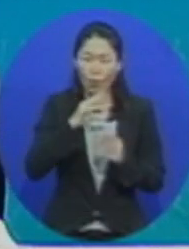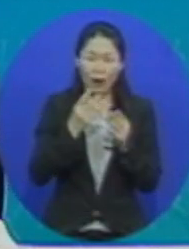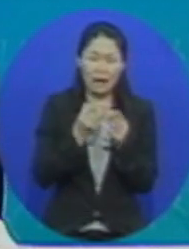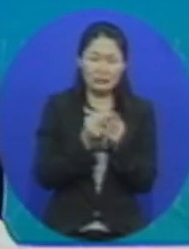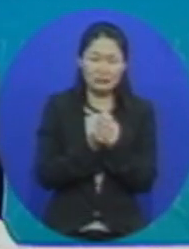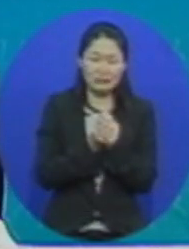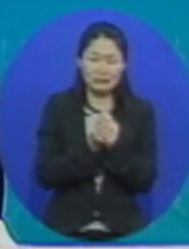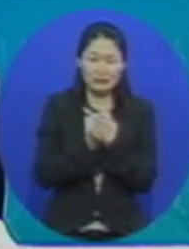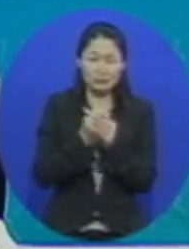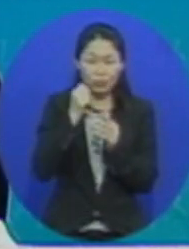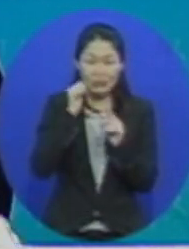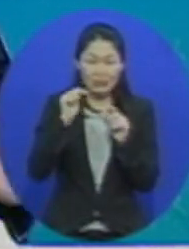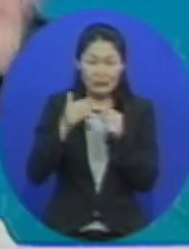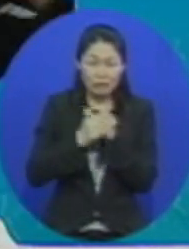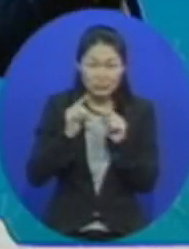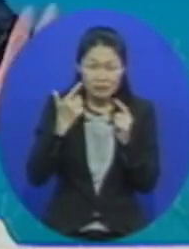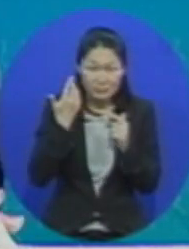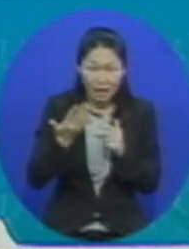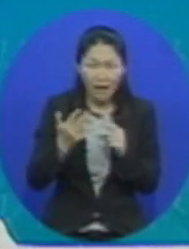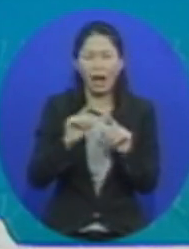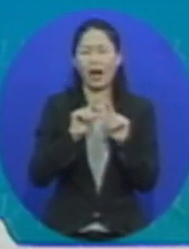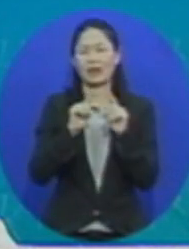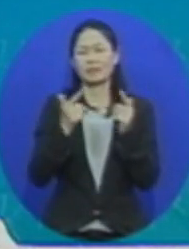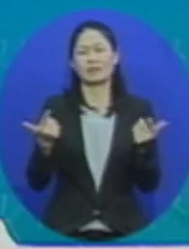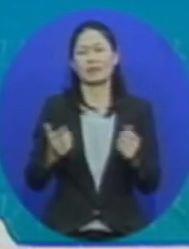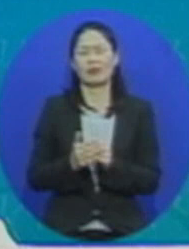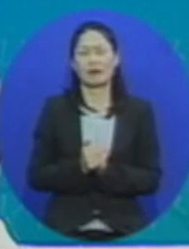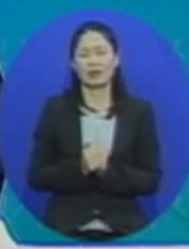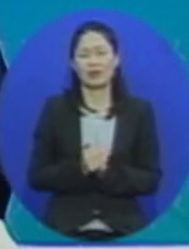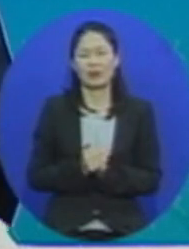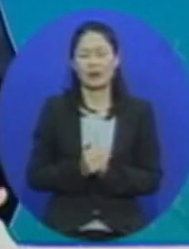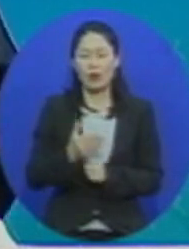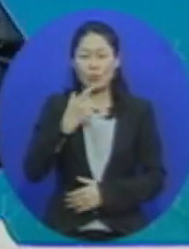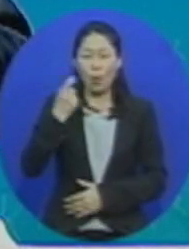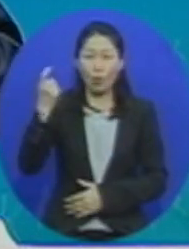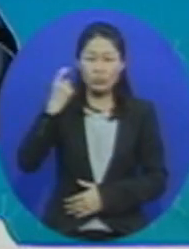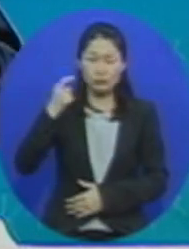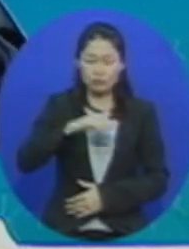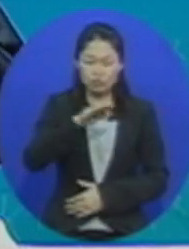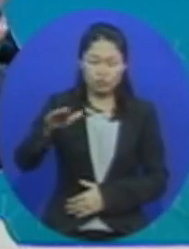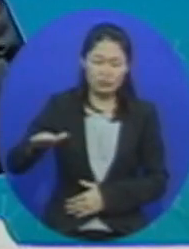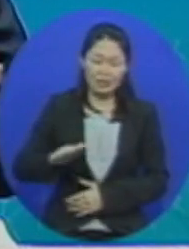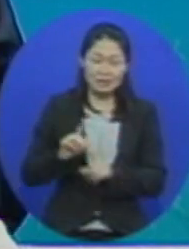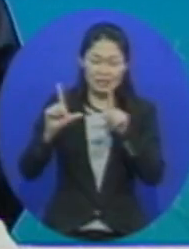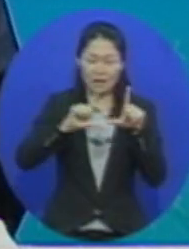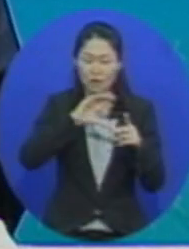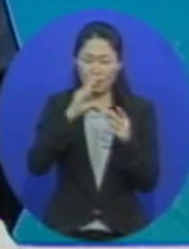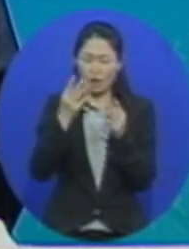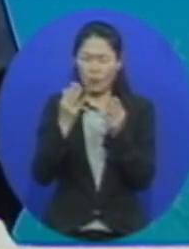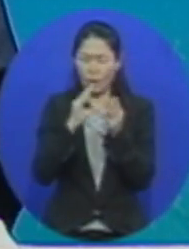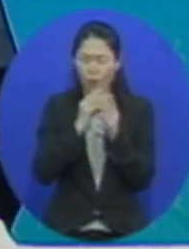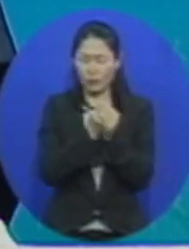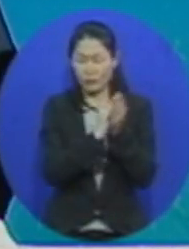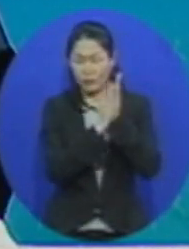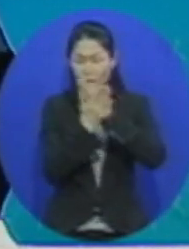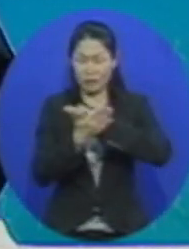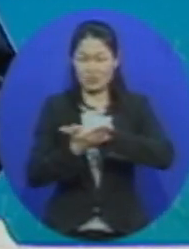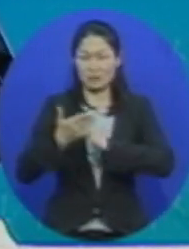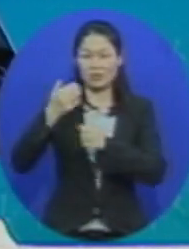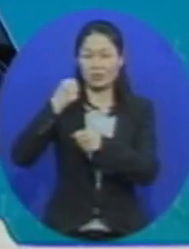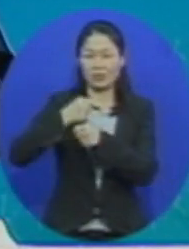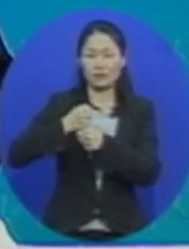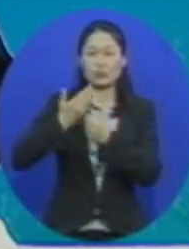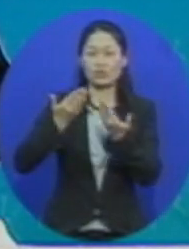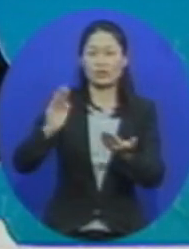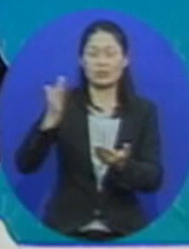있기 때문일까요 절대로 그렇지 않습니다 복음은 우리의 삶을 변화시키기 돼 있어요 우리가